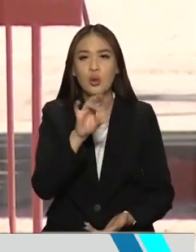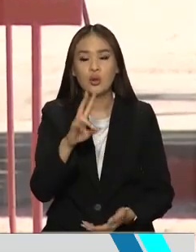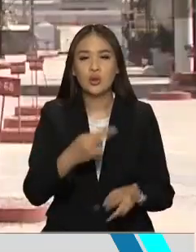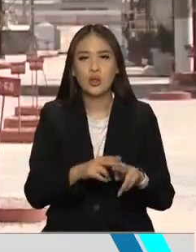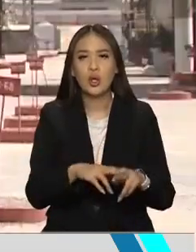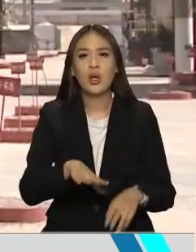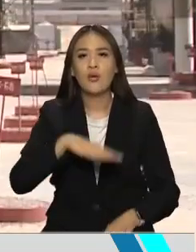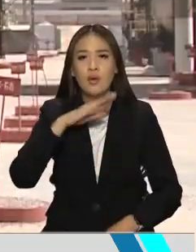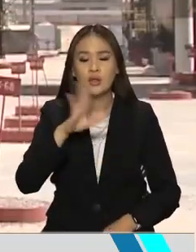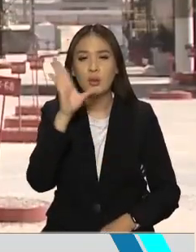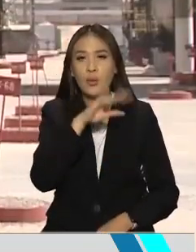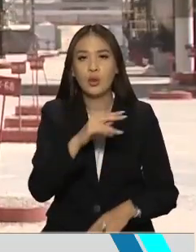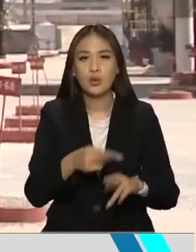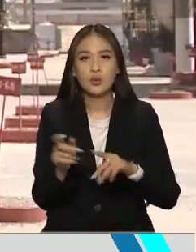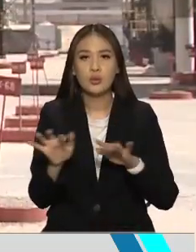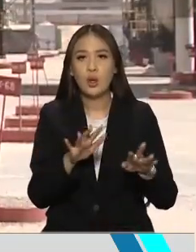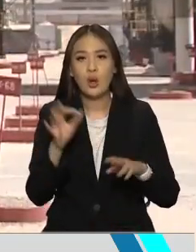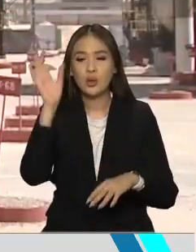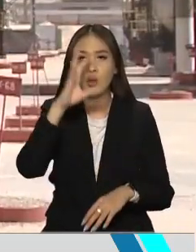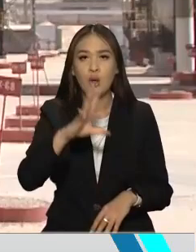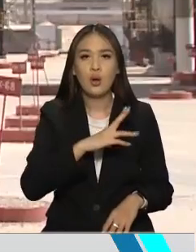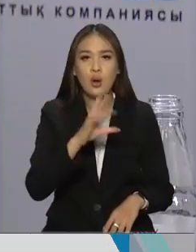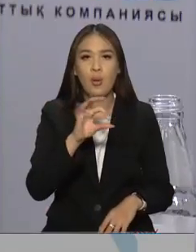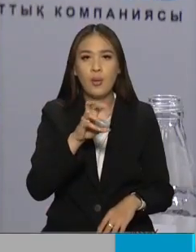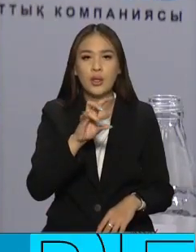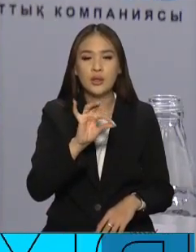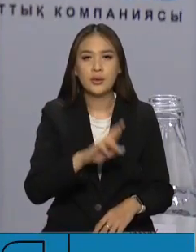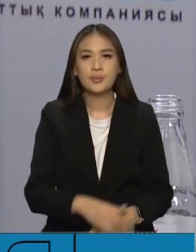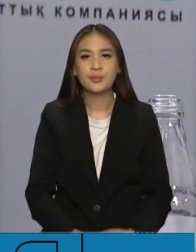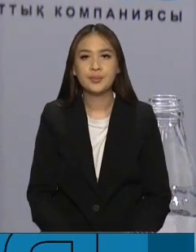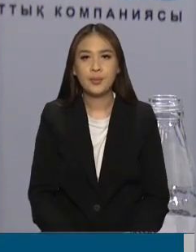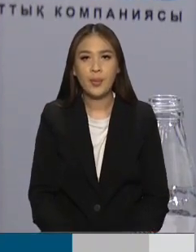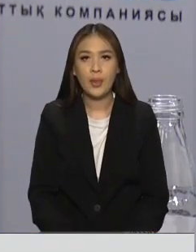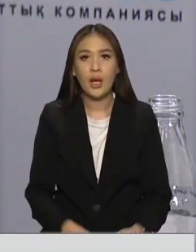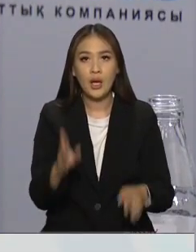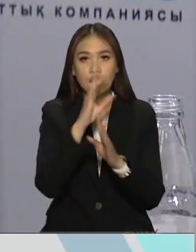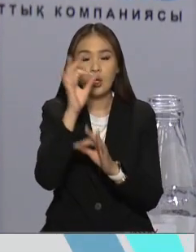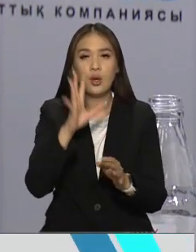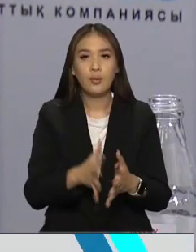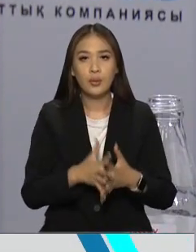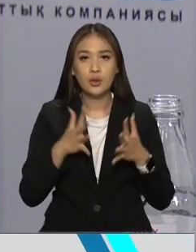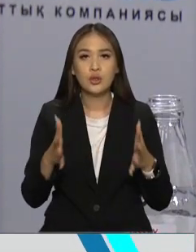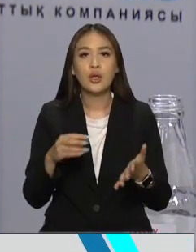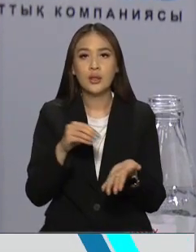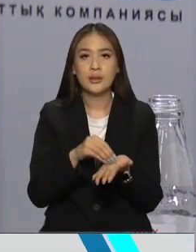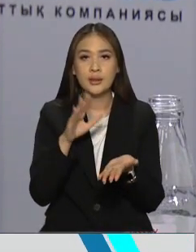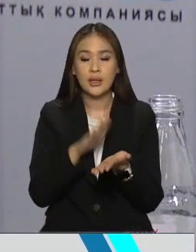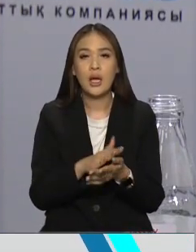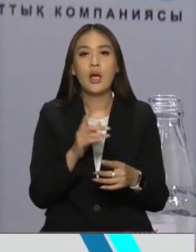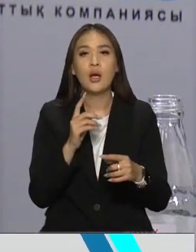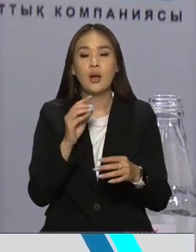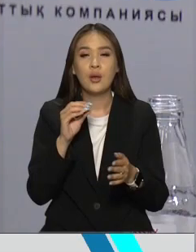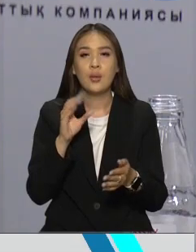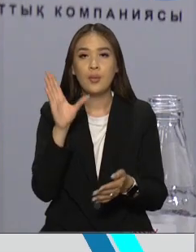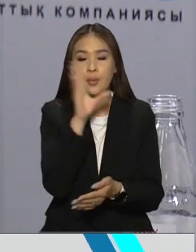объема должно хватить для проведения уборочной кампании прогнозные объемы производства подтверждают